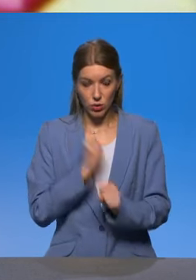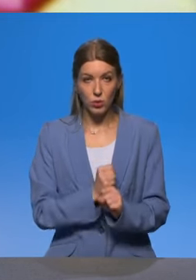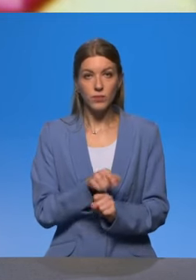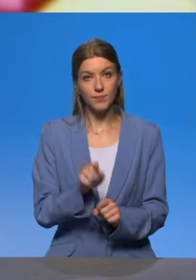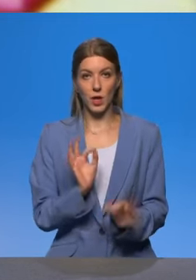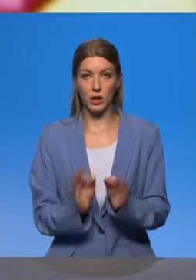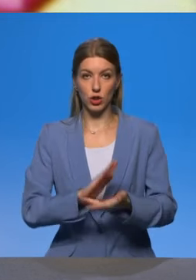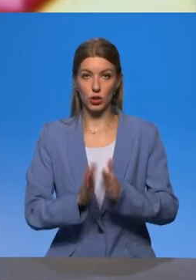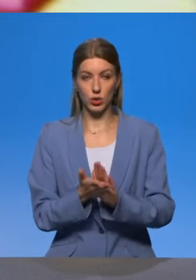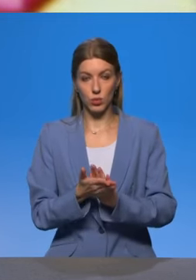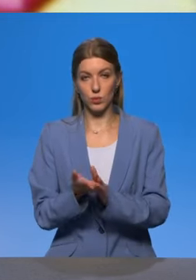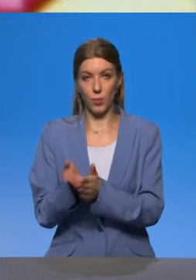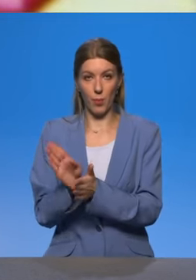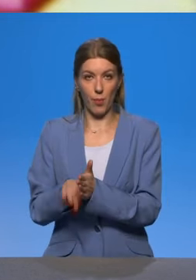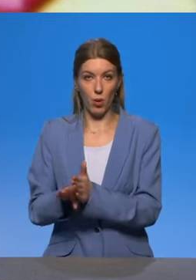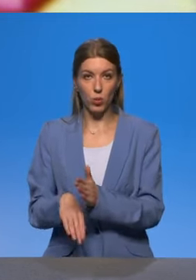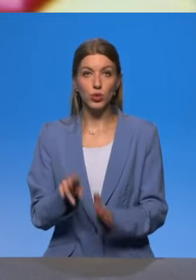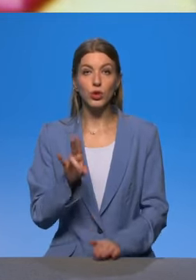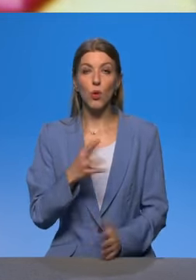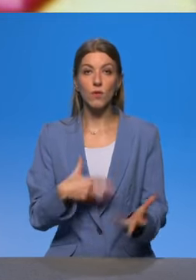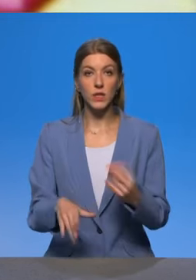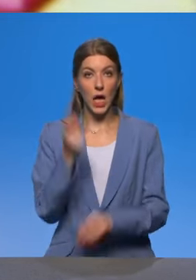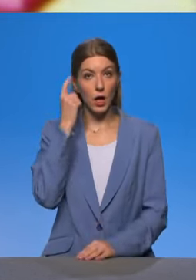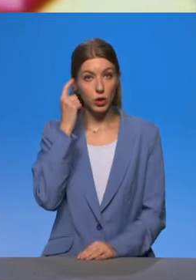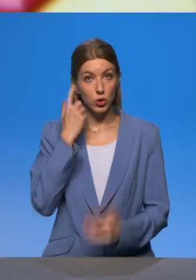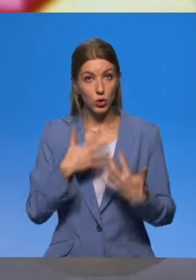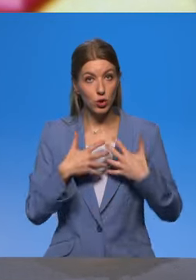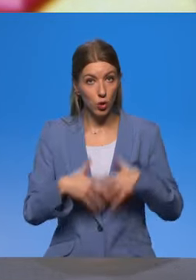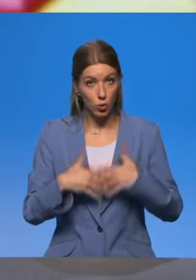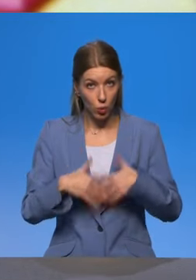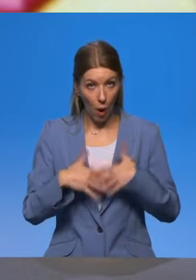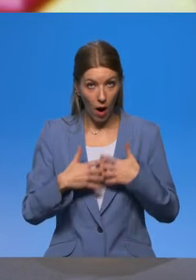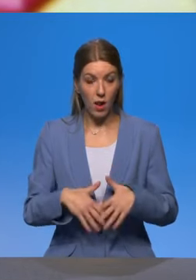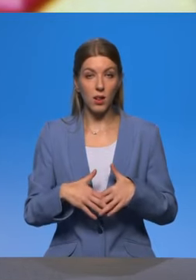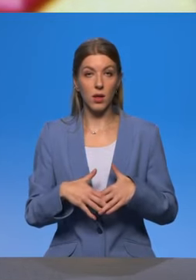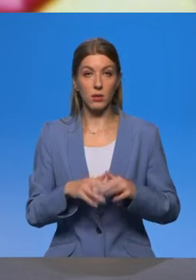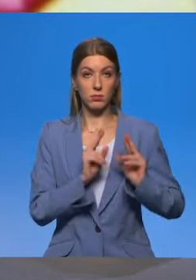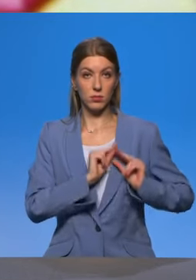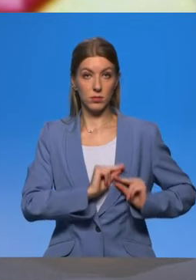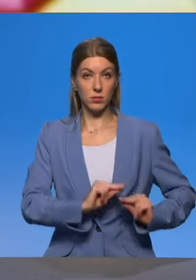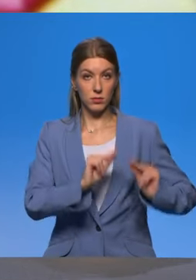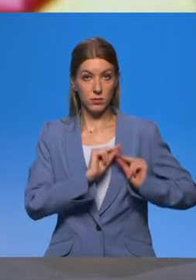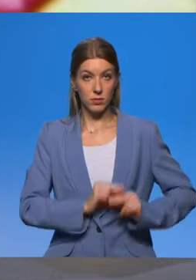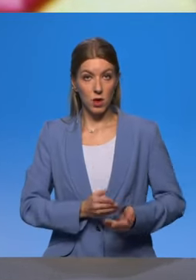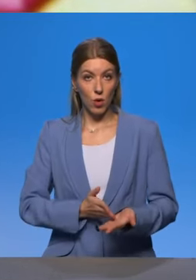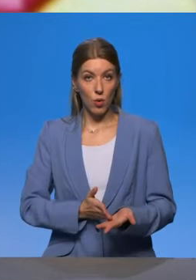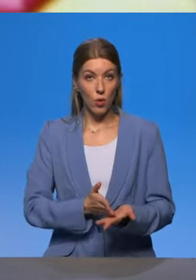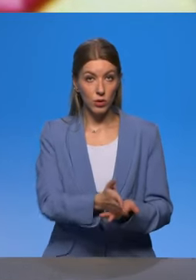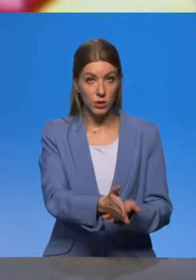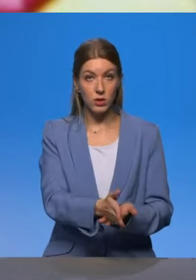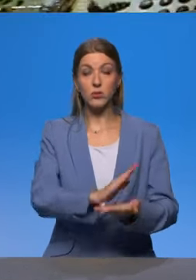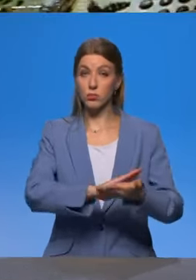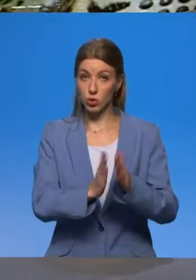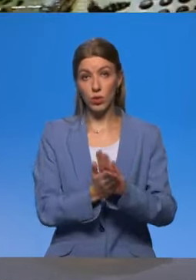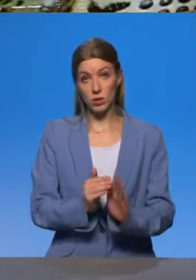ситуация похуже. Но все в основном интеллектуальные, вот такие очень интеллектуально емкие отрасли, там ситуация